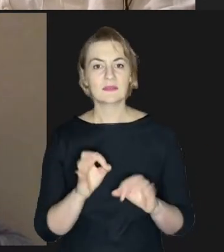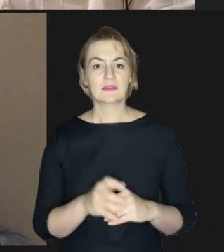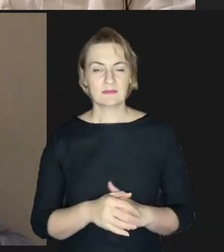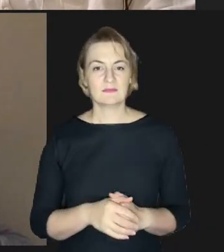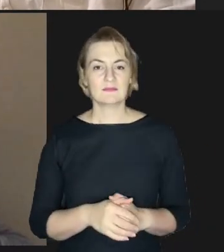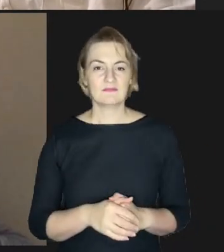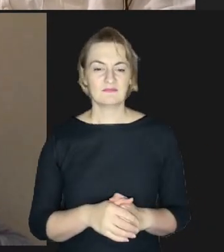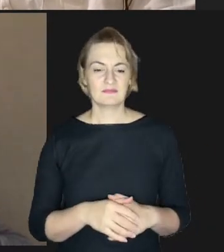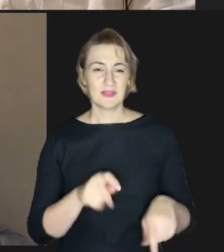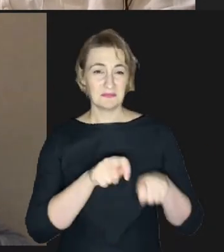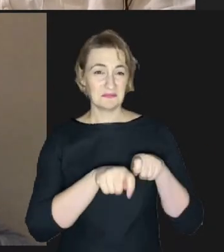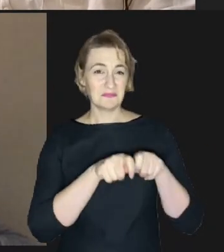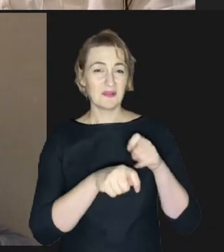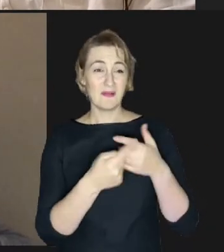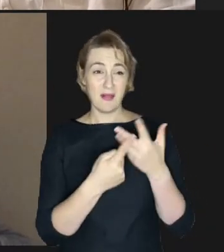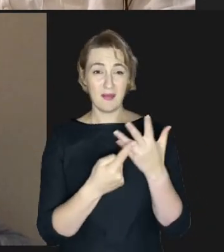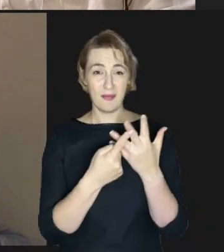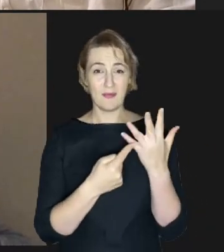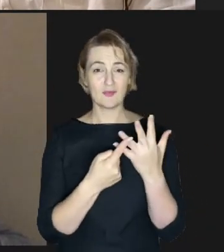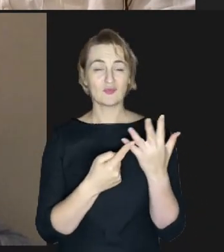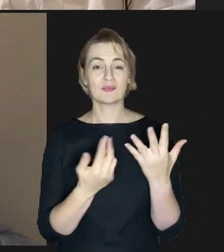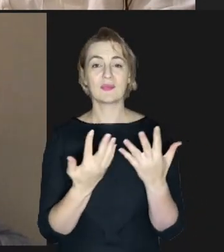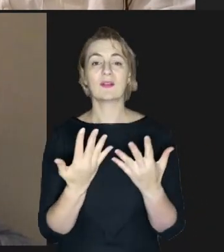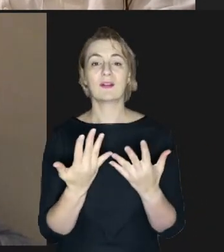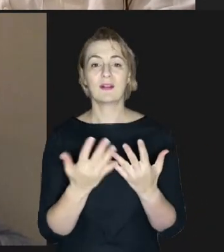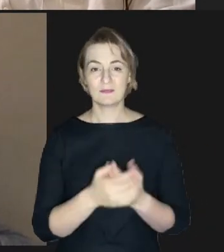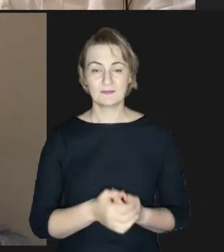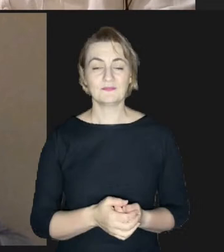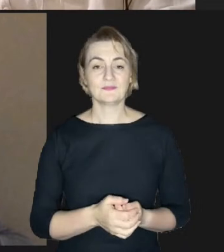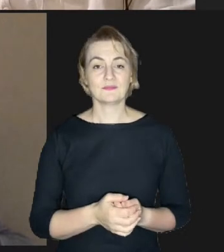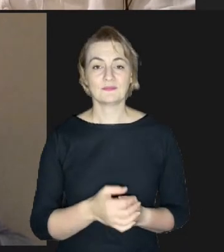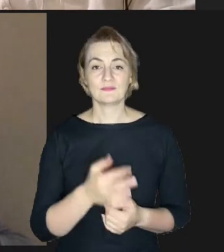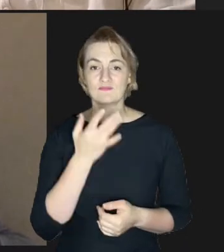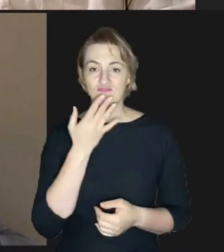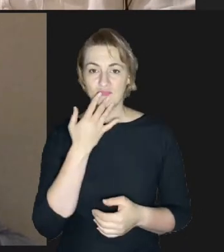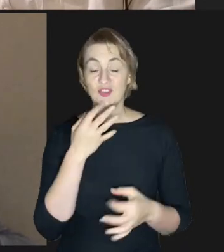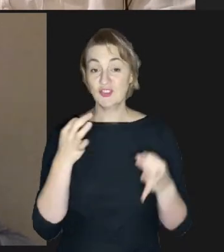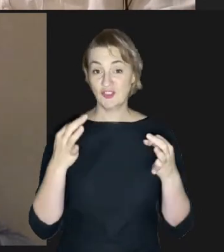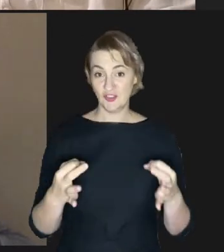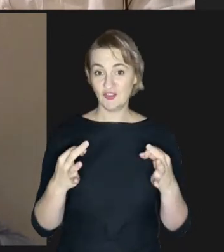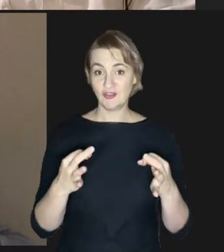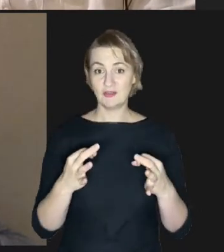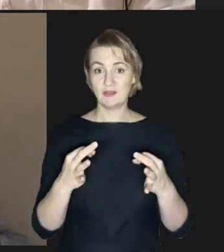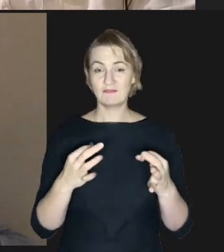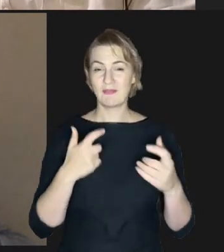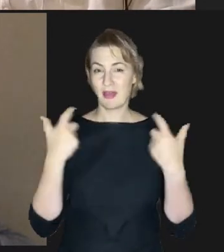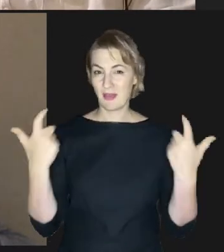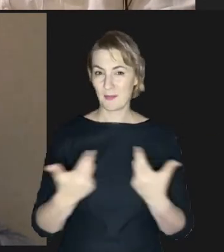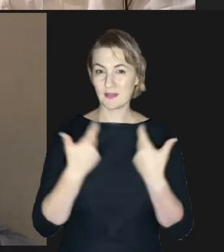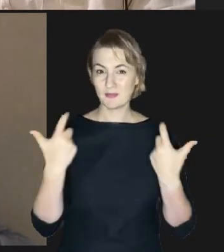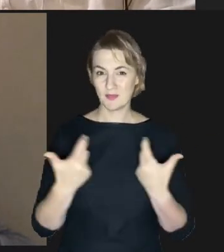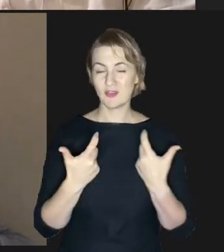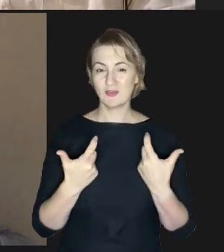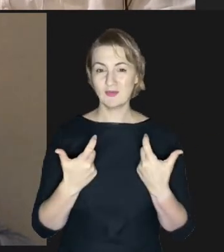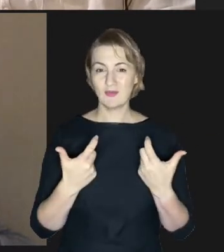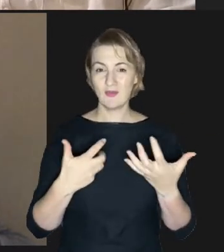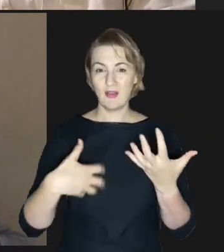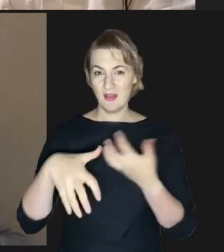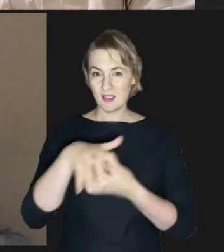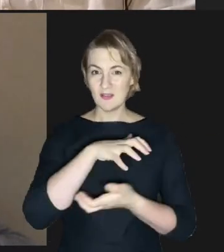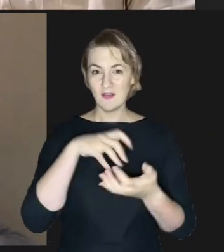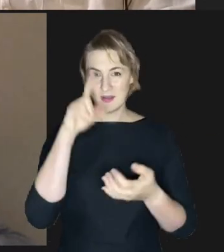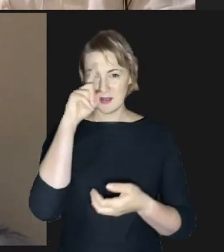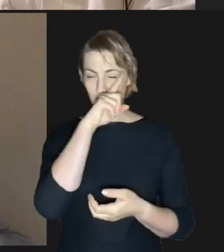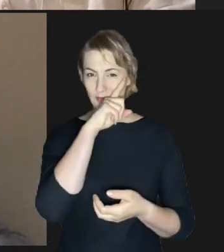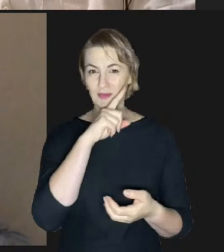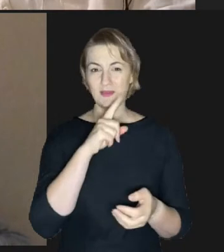i konkretne liczby i tak dalej. Mówią, że skala obecnych zagrożeń dla biosfery i wszystkich form życia, w tym ludzkości,